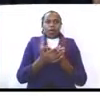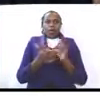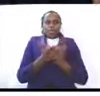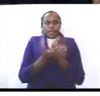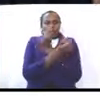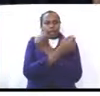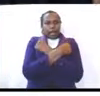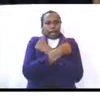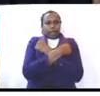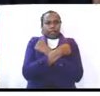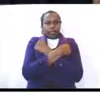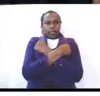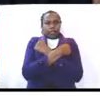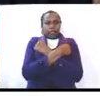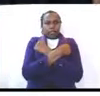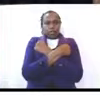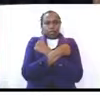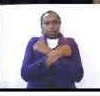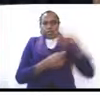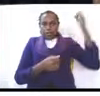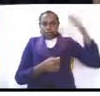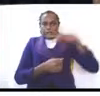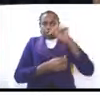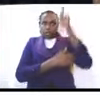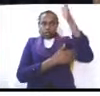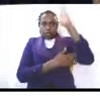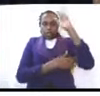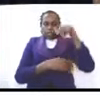waliopenda kufunuliwa kwake.